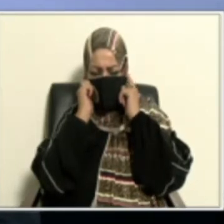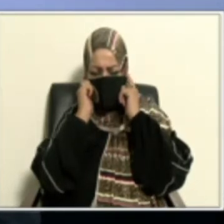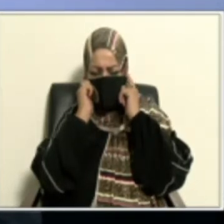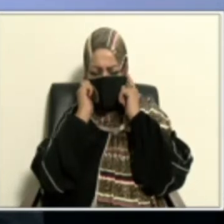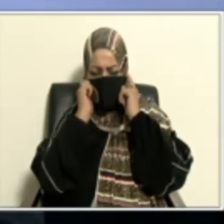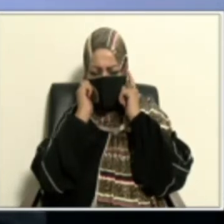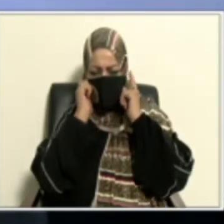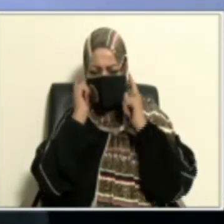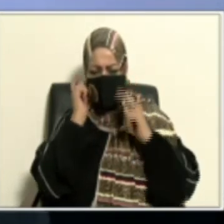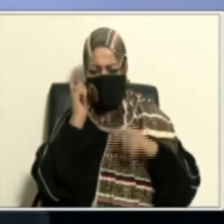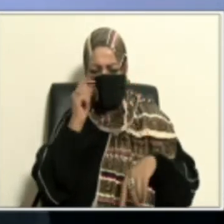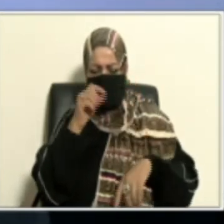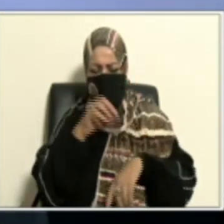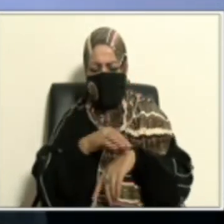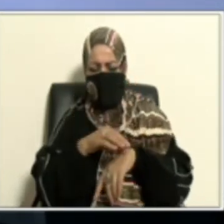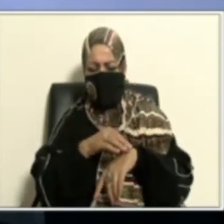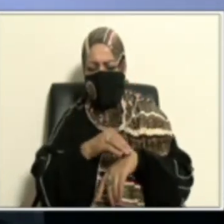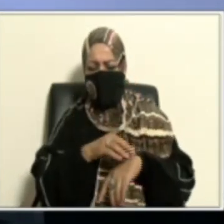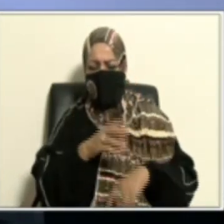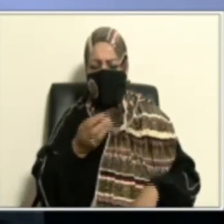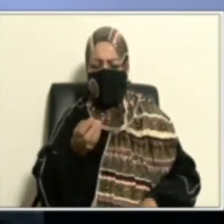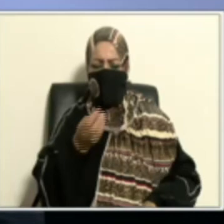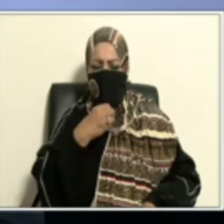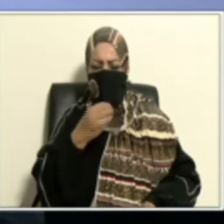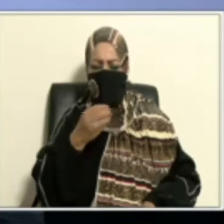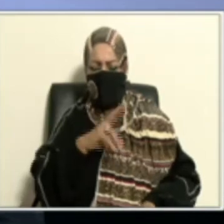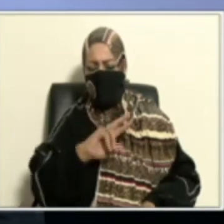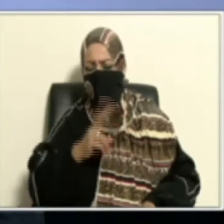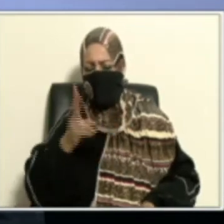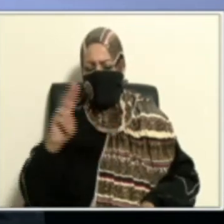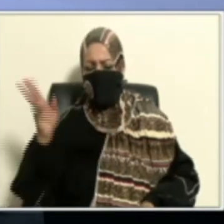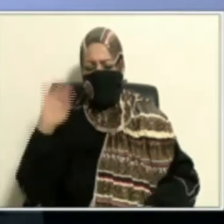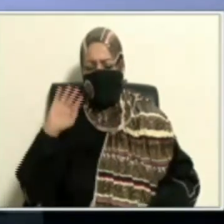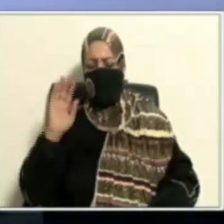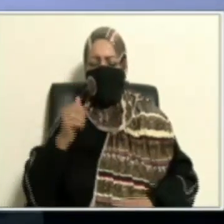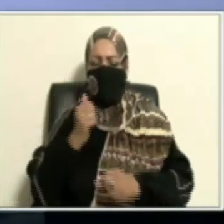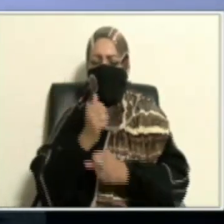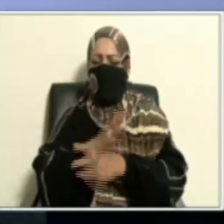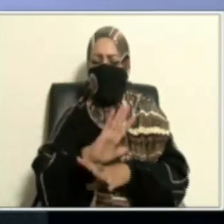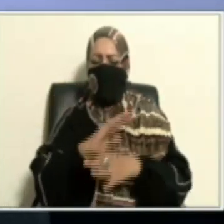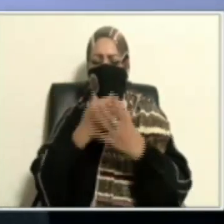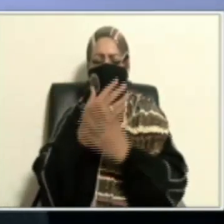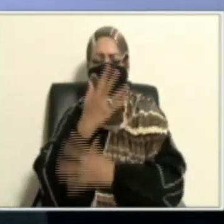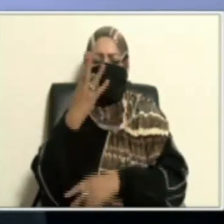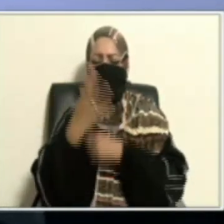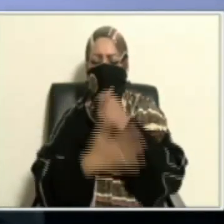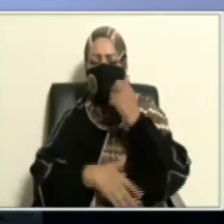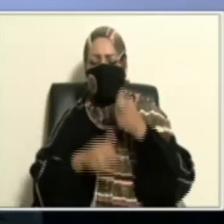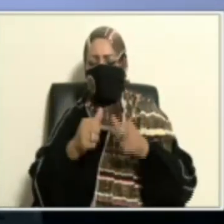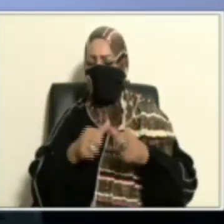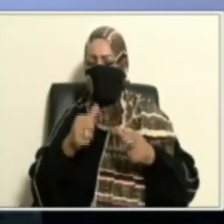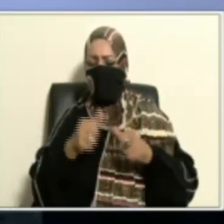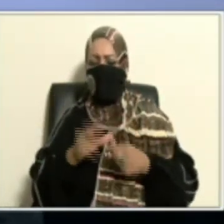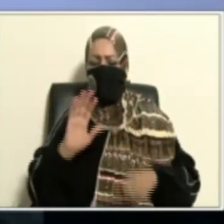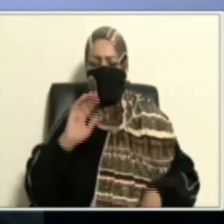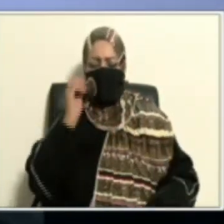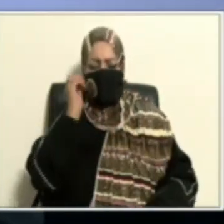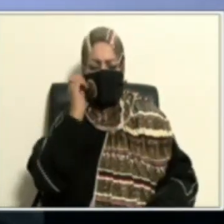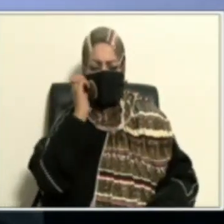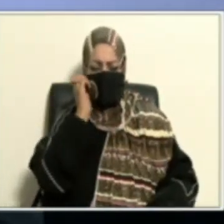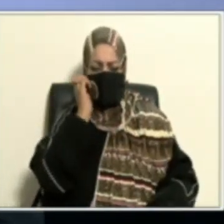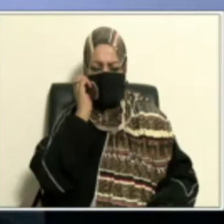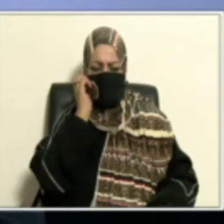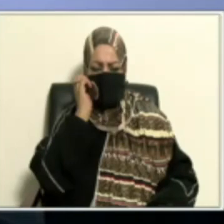تجديد وضوء. ورد في اللبن أن النبي صلى الله عليه وسلم أمرهم بالمضمضة، قال إن له